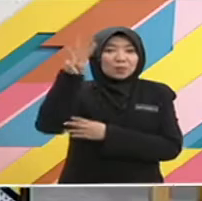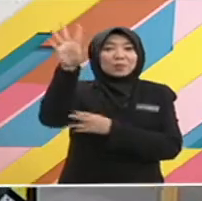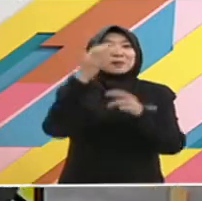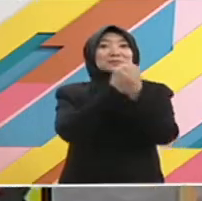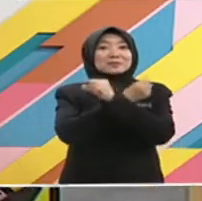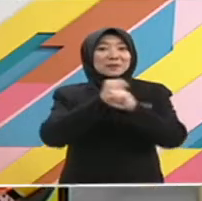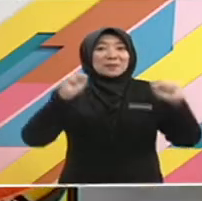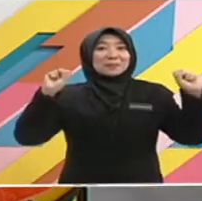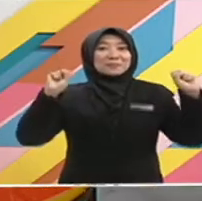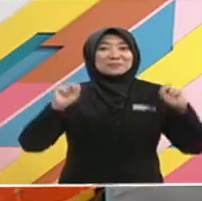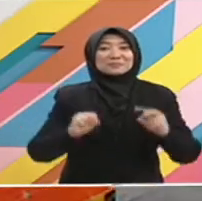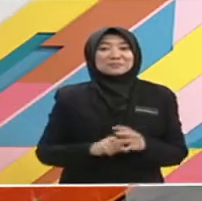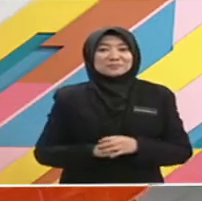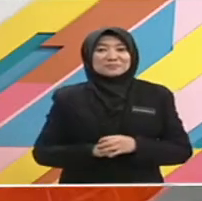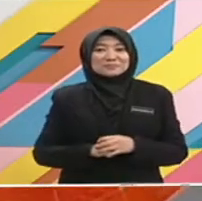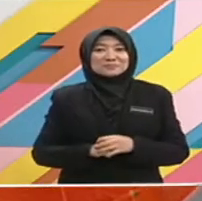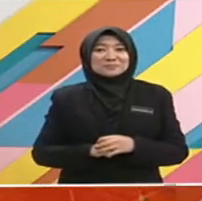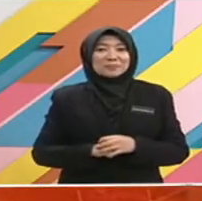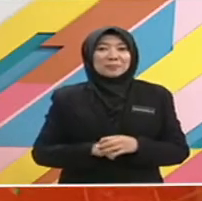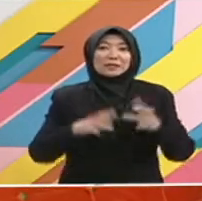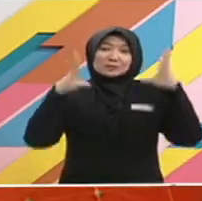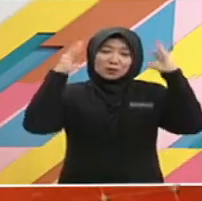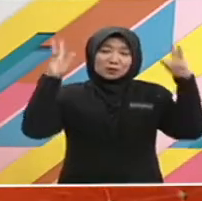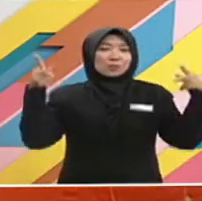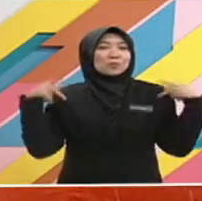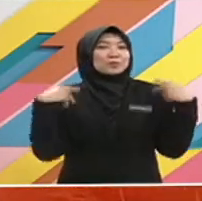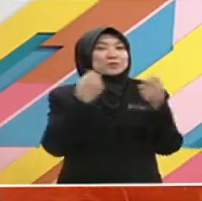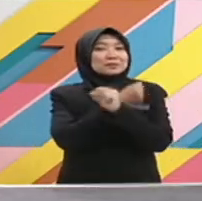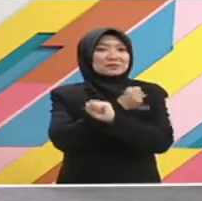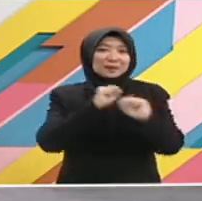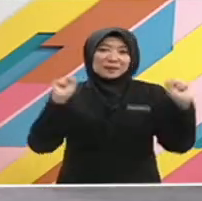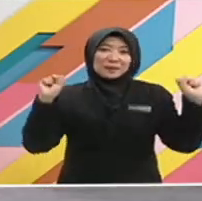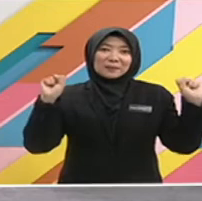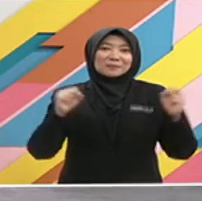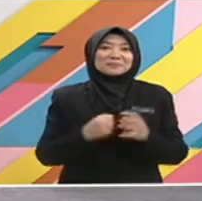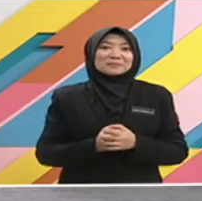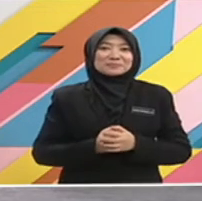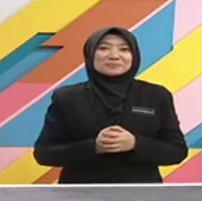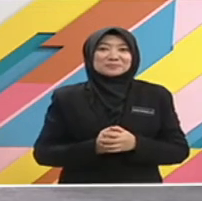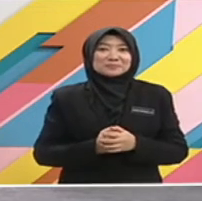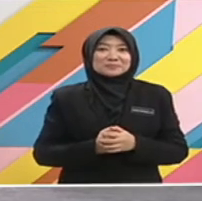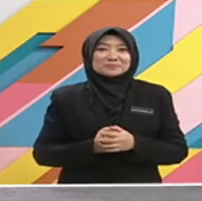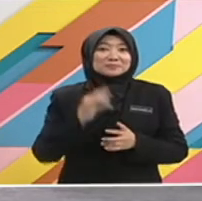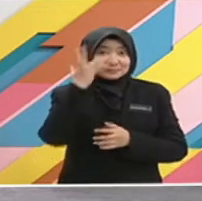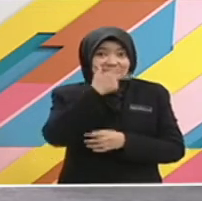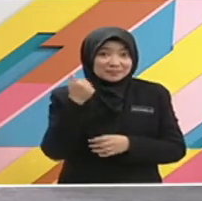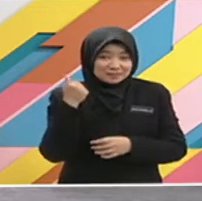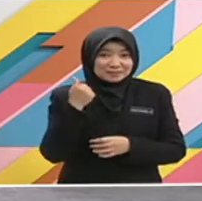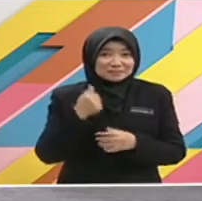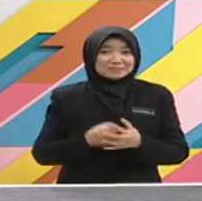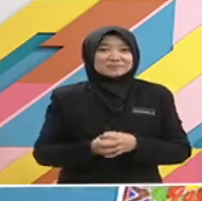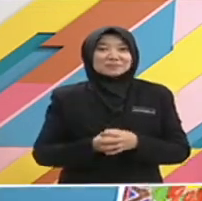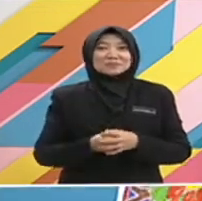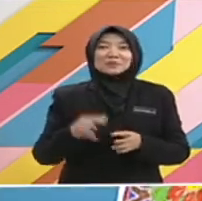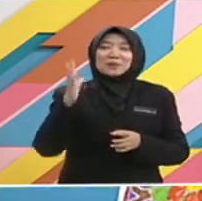siap. Dan wow hiasan cikgu pun dah siap. Saya punya wow hiasan juga sudah siap. Cantik tak? Cantiklah